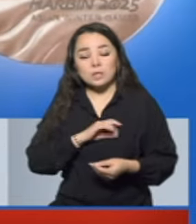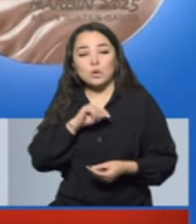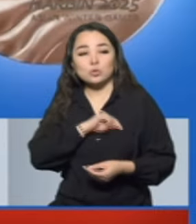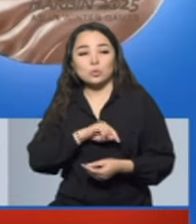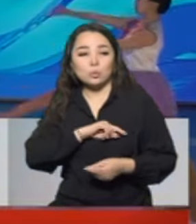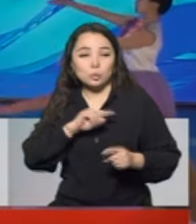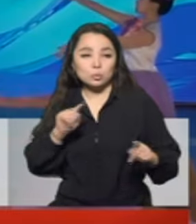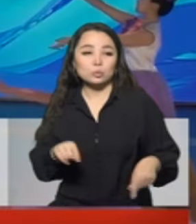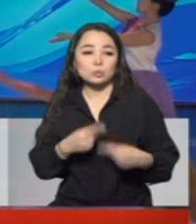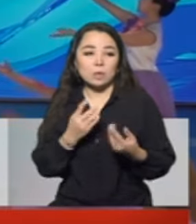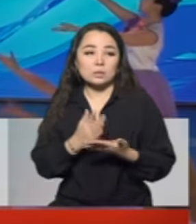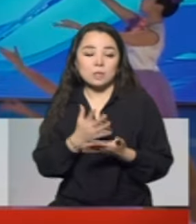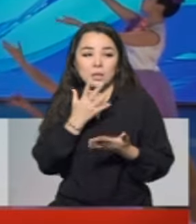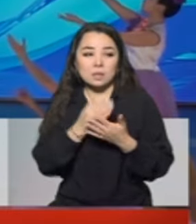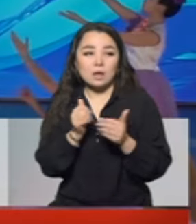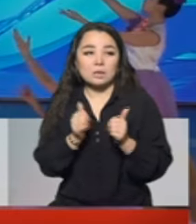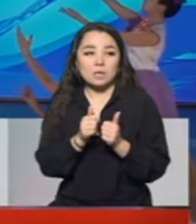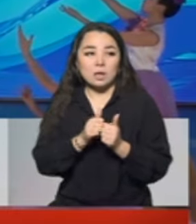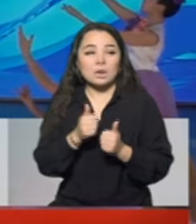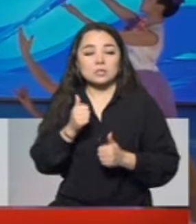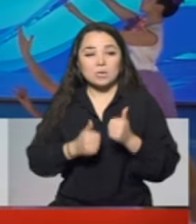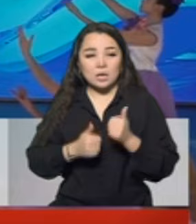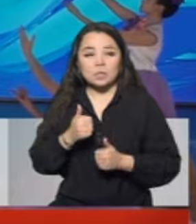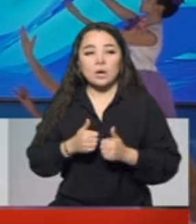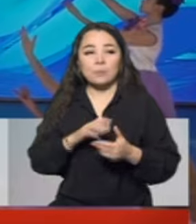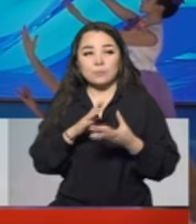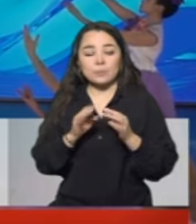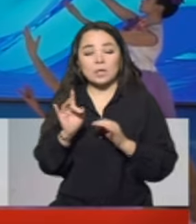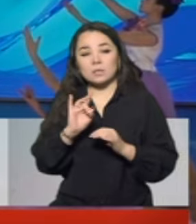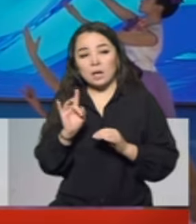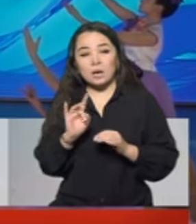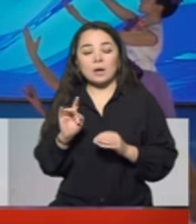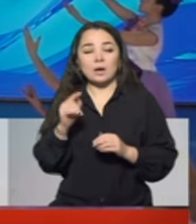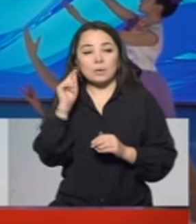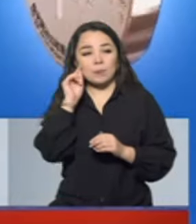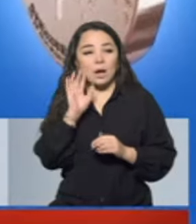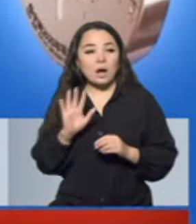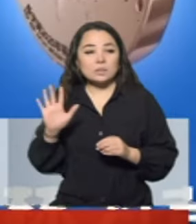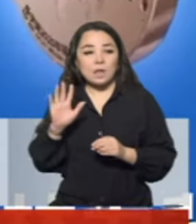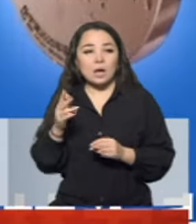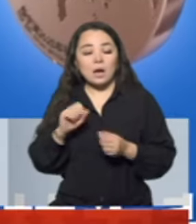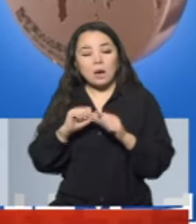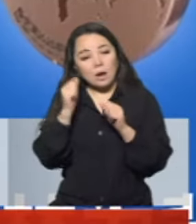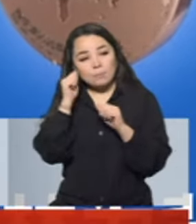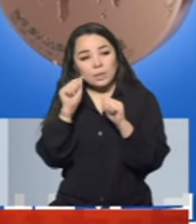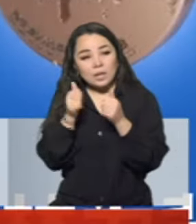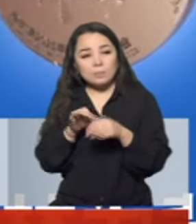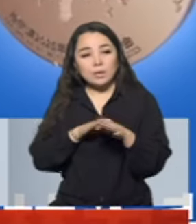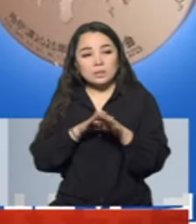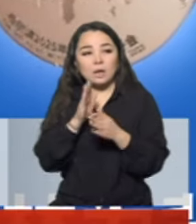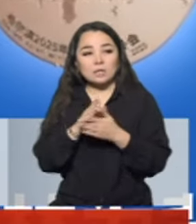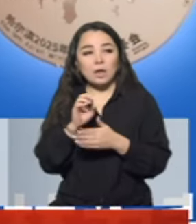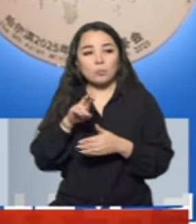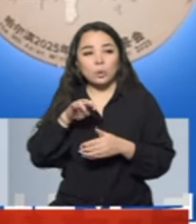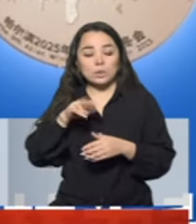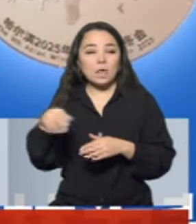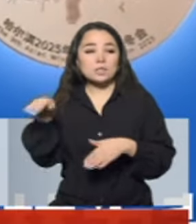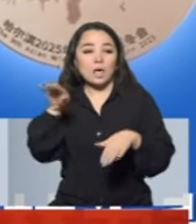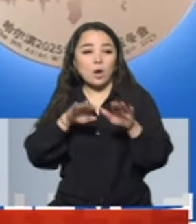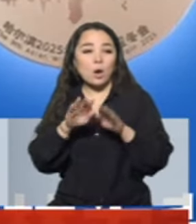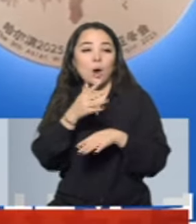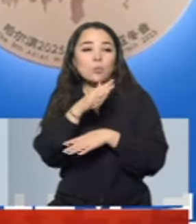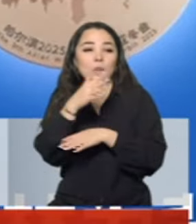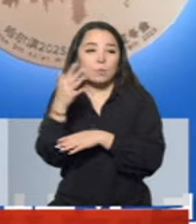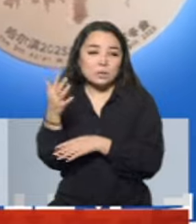аталады. Жүлденің алдыңғы жағында жарыс жолының елген пішіні мен Азияданың эмблемасы бейнеленген. Ал артқы жағында Ябулидің таулары мен